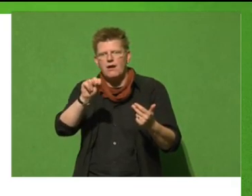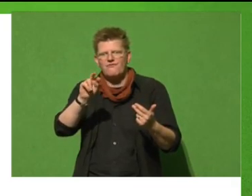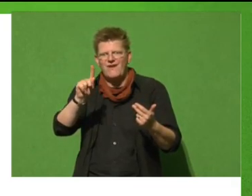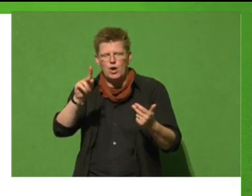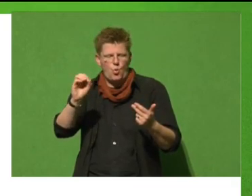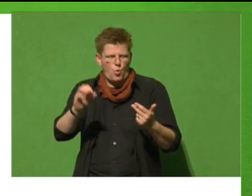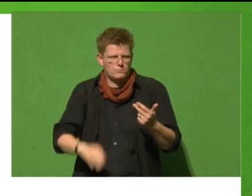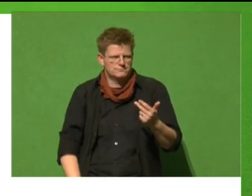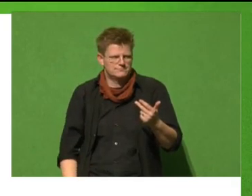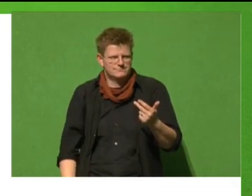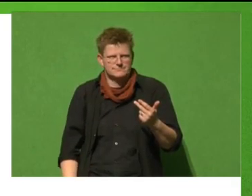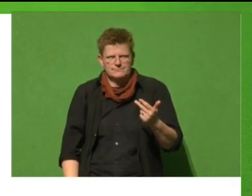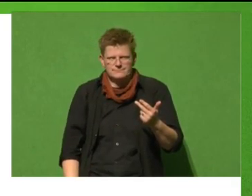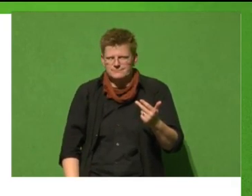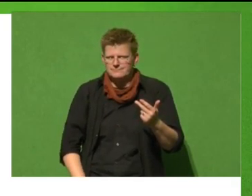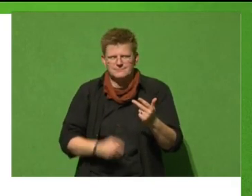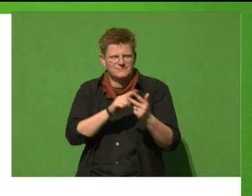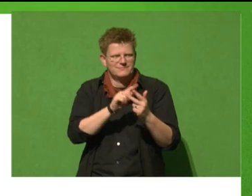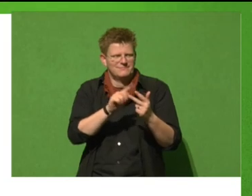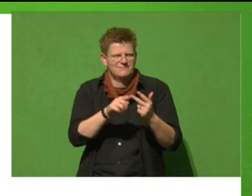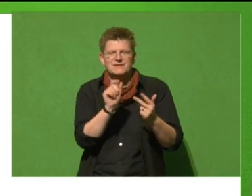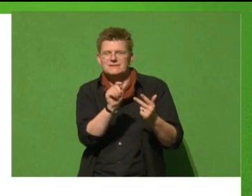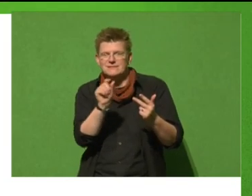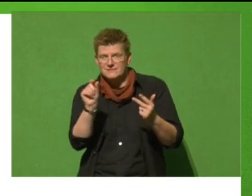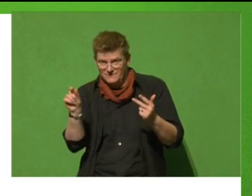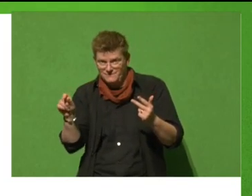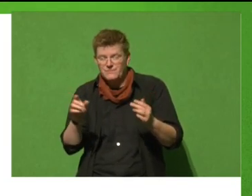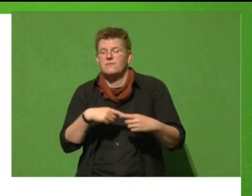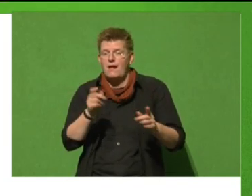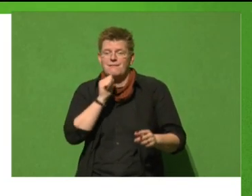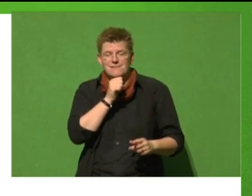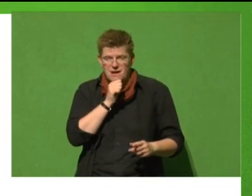3 Buchstaben ankreuzen oder Nein oder Enthaltung.